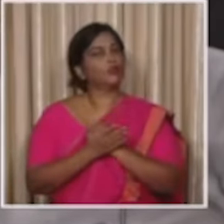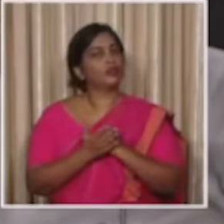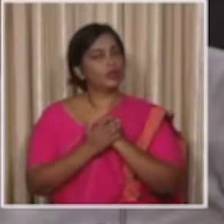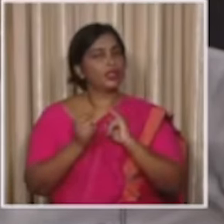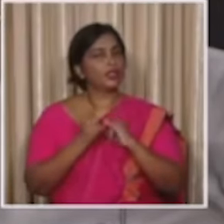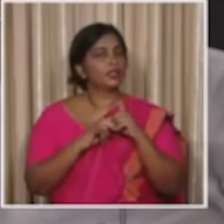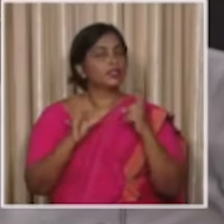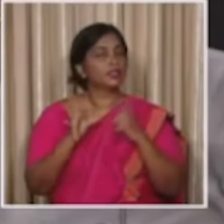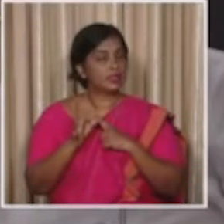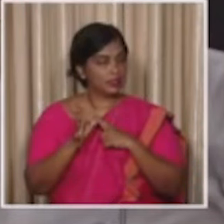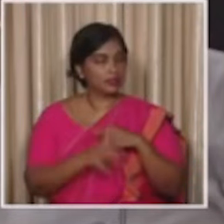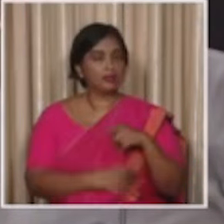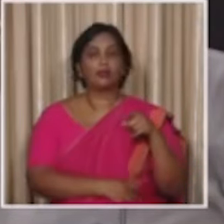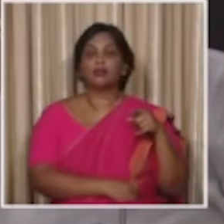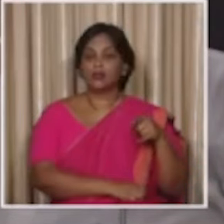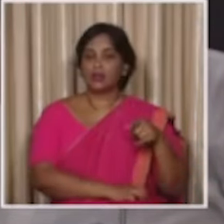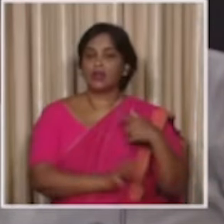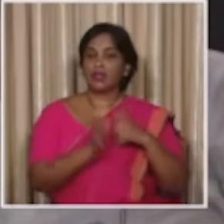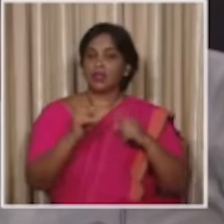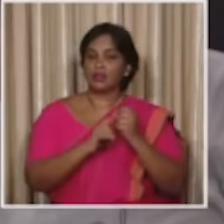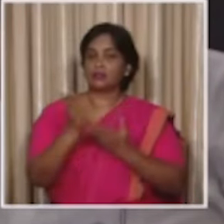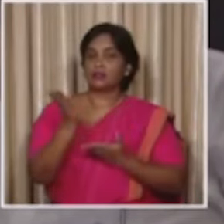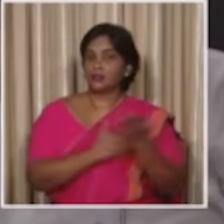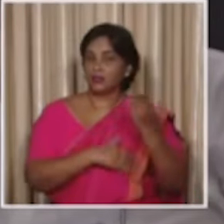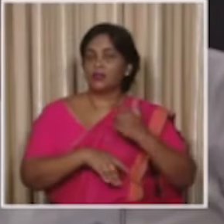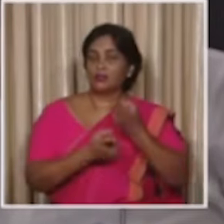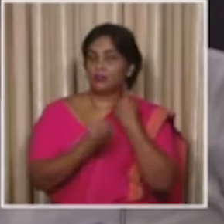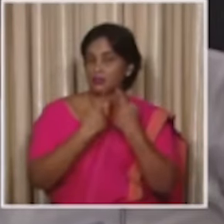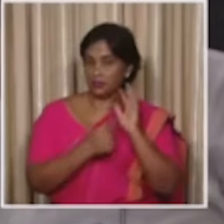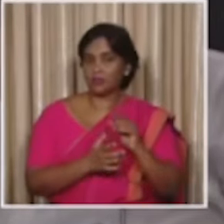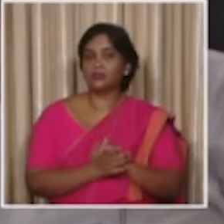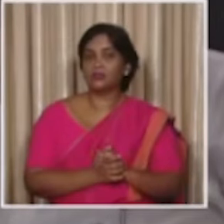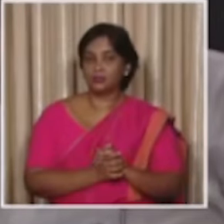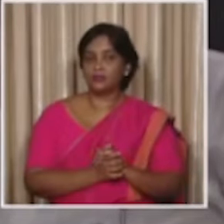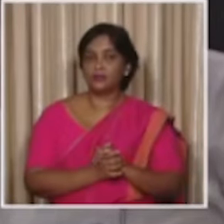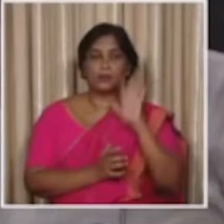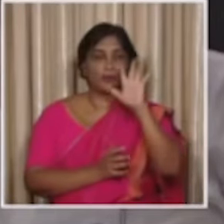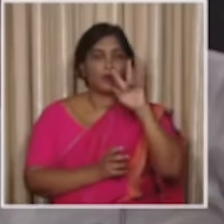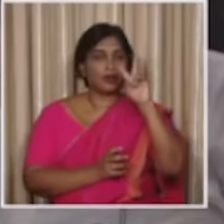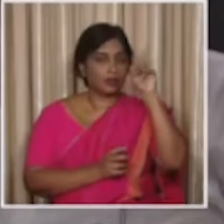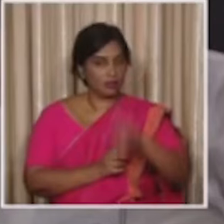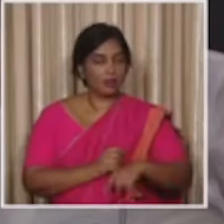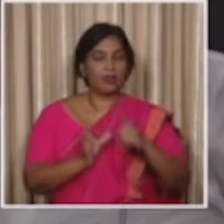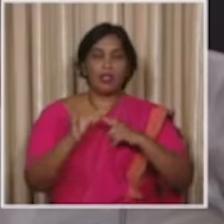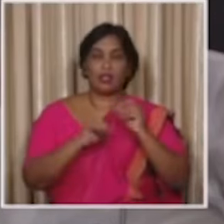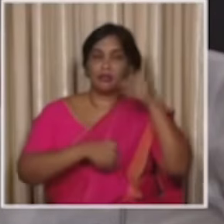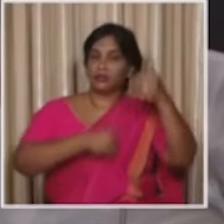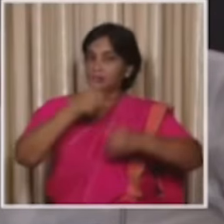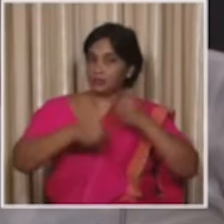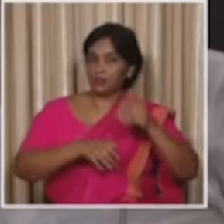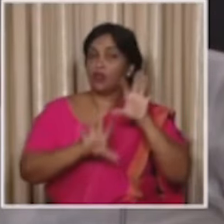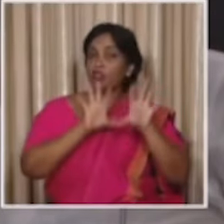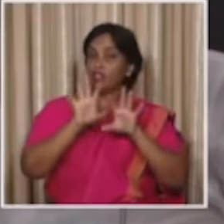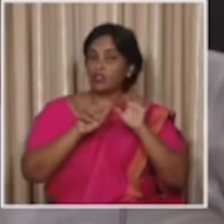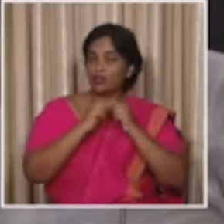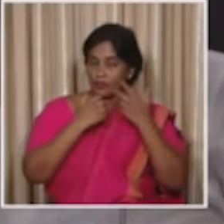සංවර්ධන නිලධාරීන්ට මේකට අයදුම් කරන්න අවස්ථාව දෙන්න පරීක්ෂණයට 52,000 අයදුම්පත් ආවා. එතකොට තෝරා